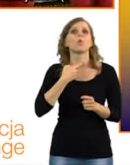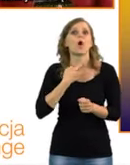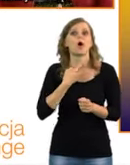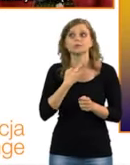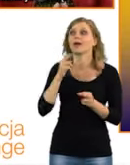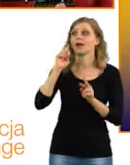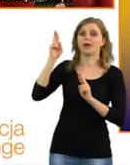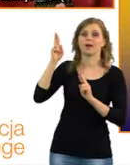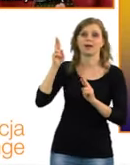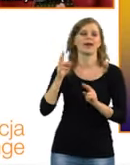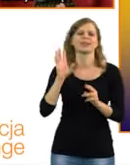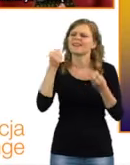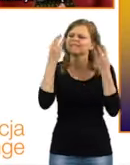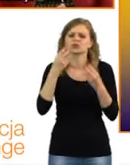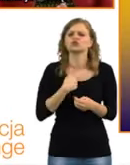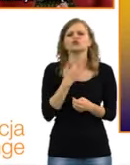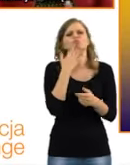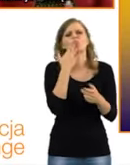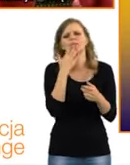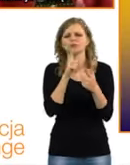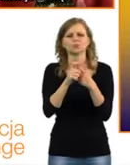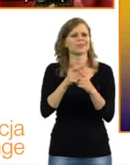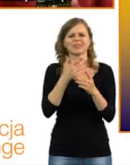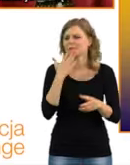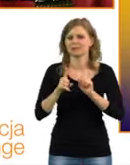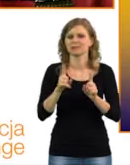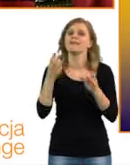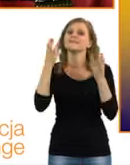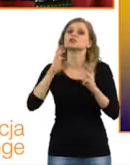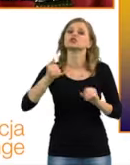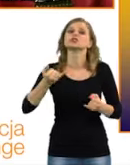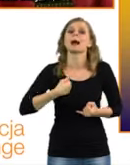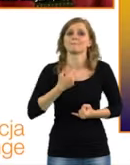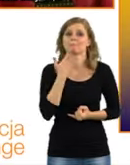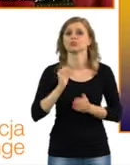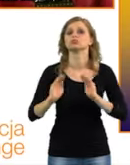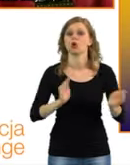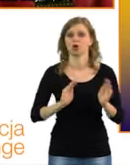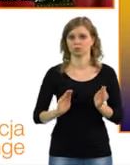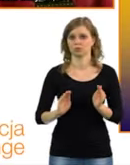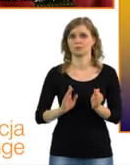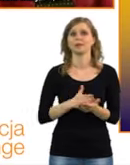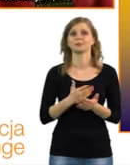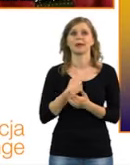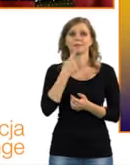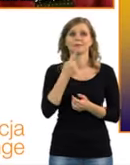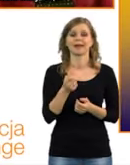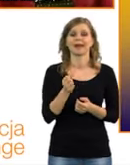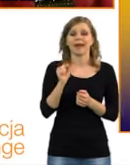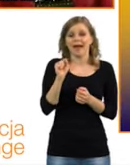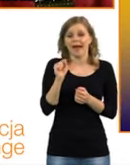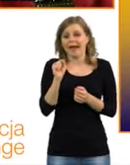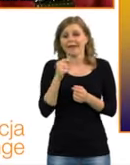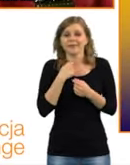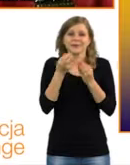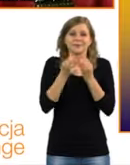głosu. I nieważne, co ja mówię, ważne, w jaki sposób ja mówię. Jeżeli ja powiem, ach,